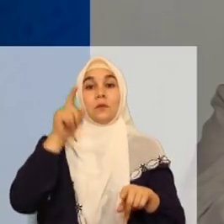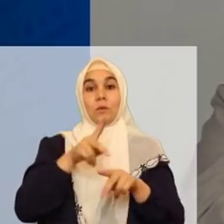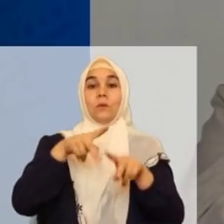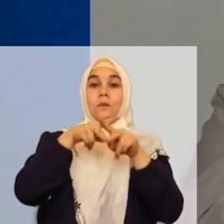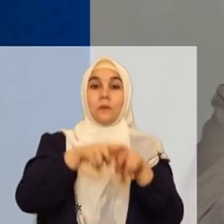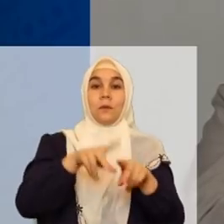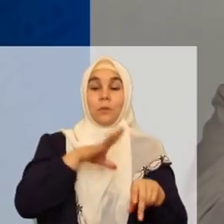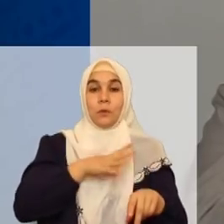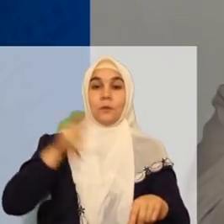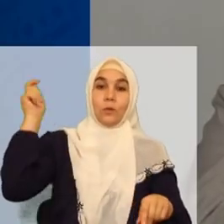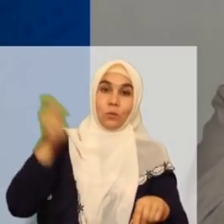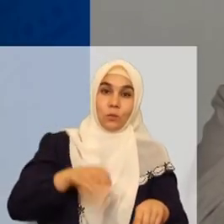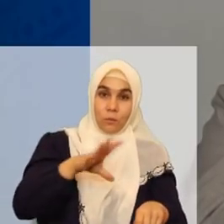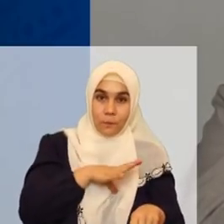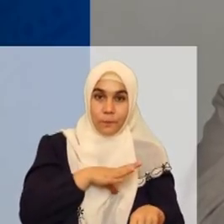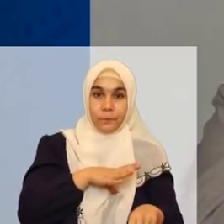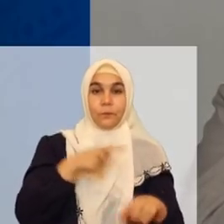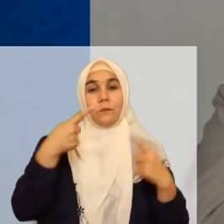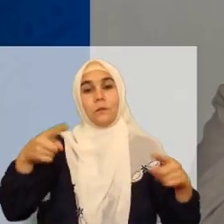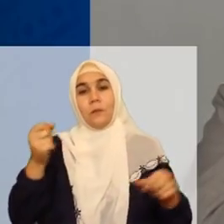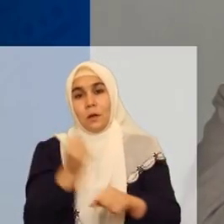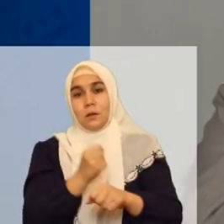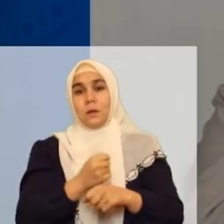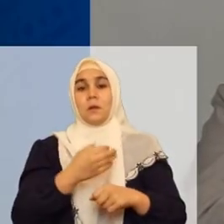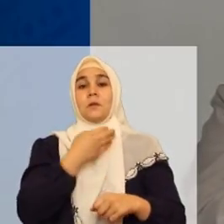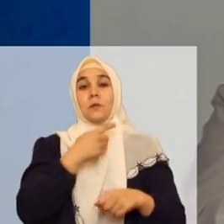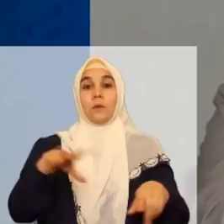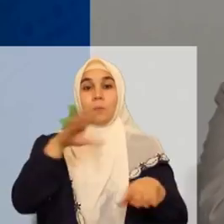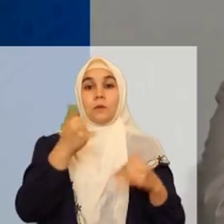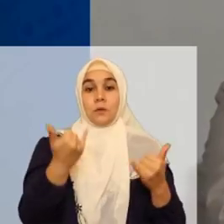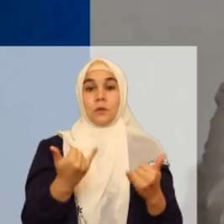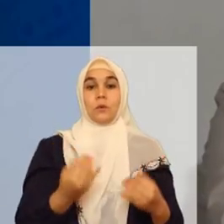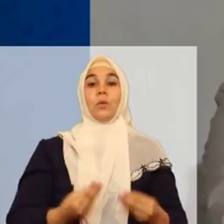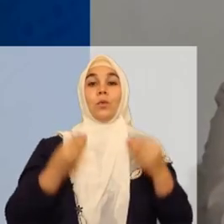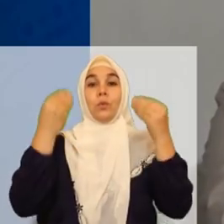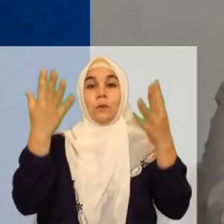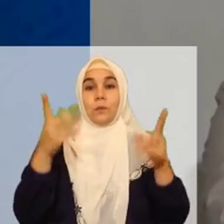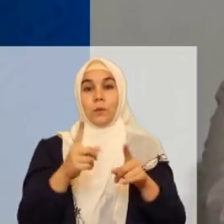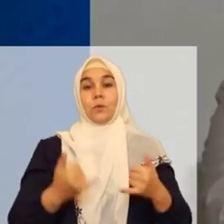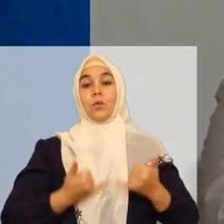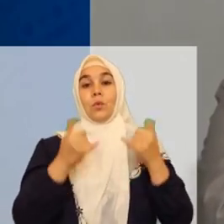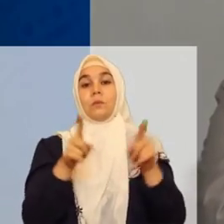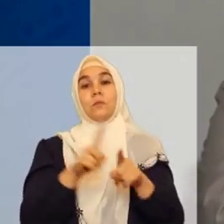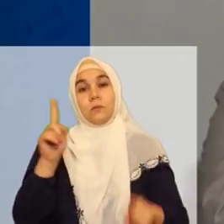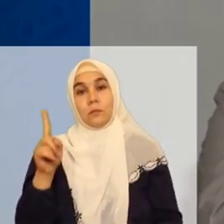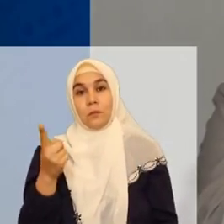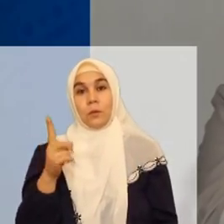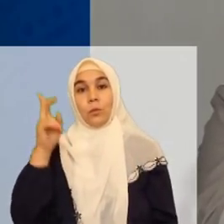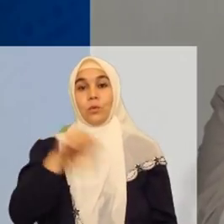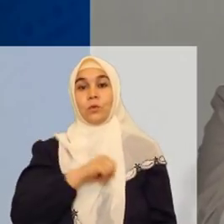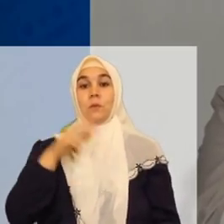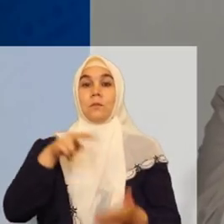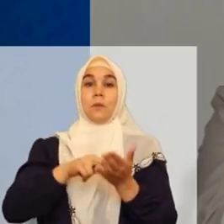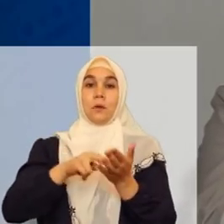minib yurgan, qamchilab urib yurgan yoki boshqa bir hayvonni endi ulug'layapti. Nimadan?